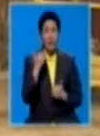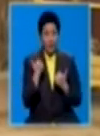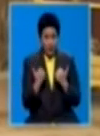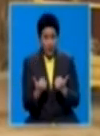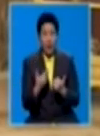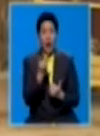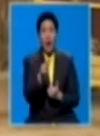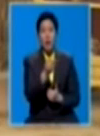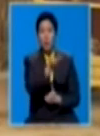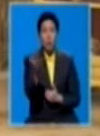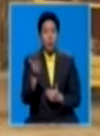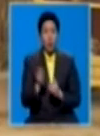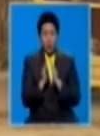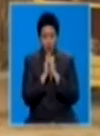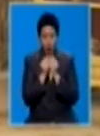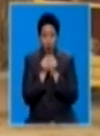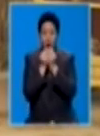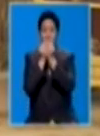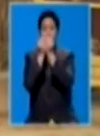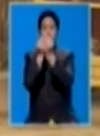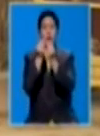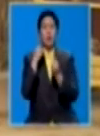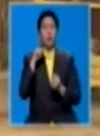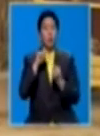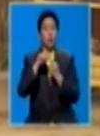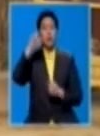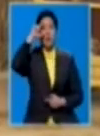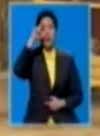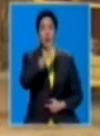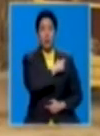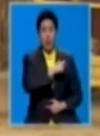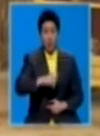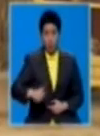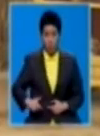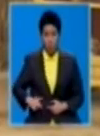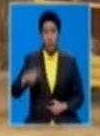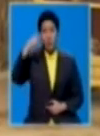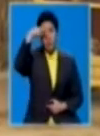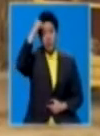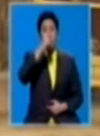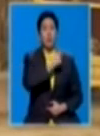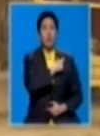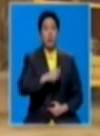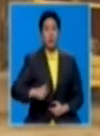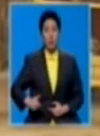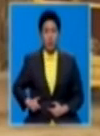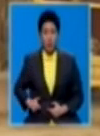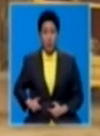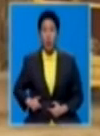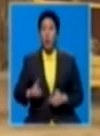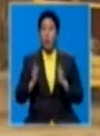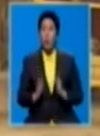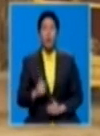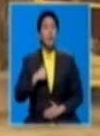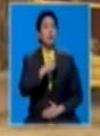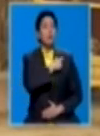ทุกคนร่วมกันตั้งจิตอธิษฐานถวายพระพรชัยมงคลขอให้พระบาทสมเด็จพระเจ้าอยู่หัวสมเด็จพระนางเจ้าพระบรมราชินีนาถตลอดจนพระ